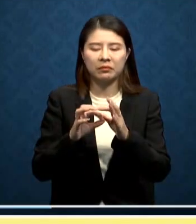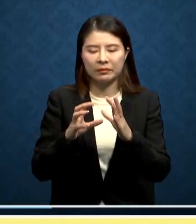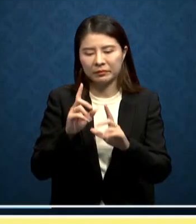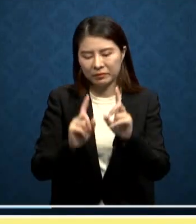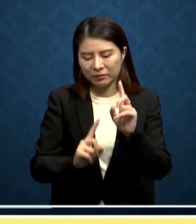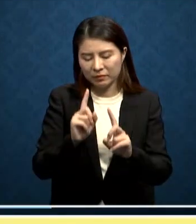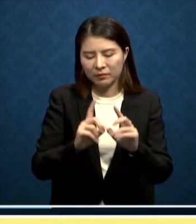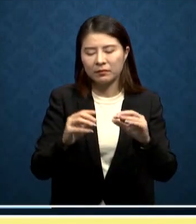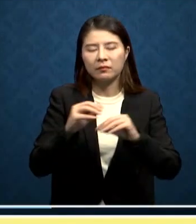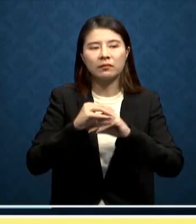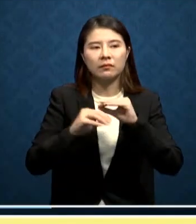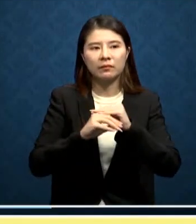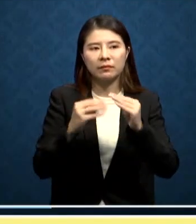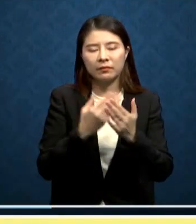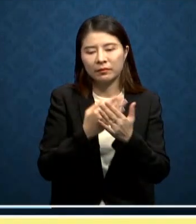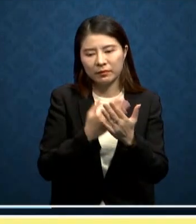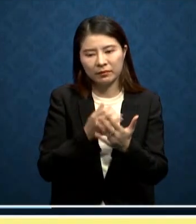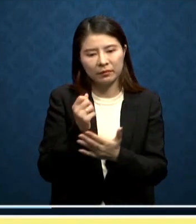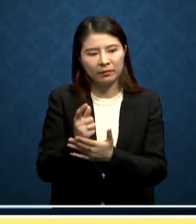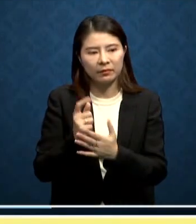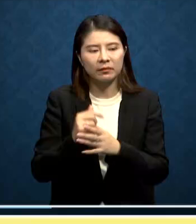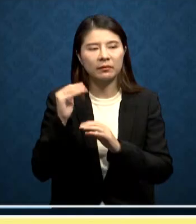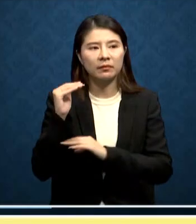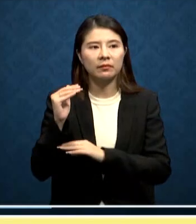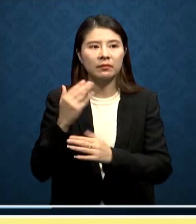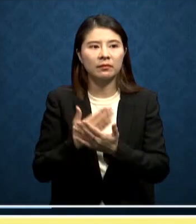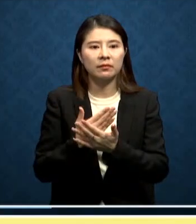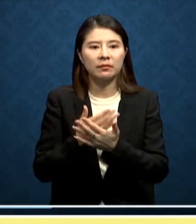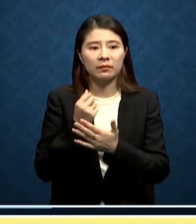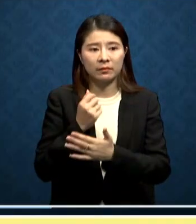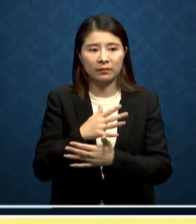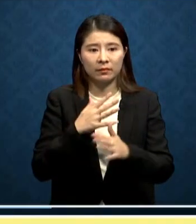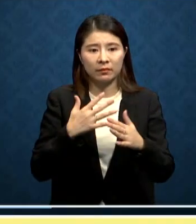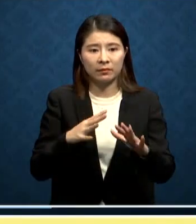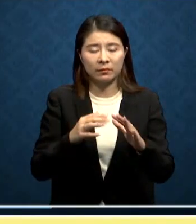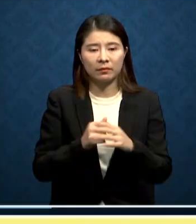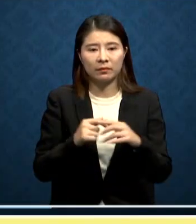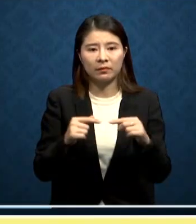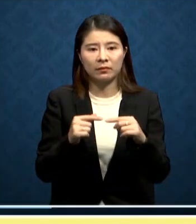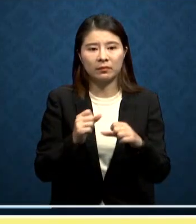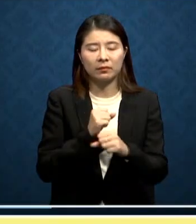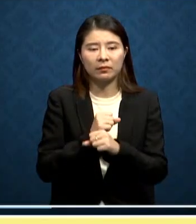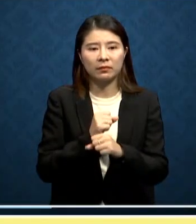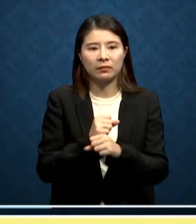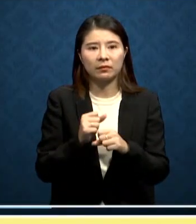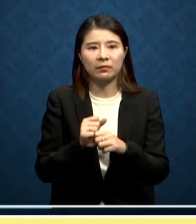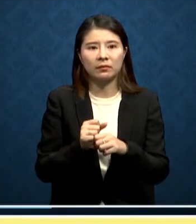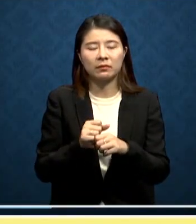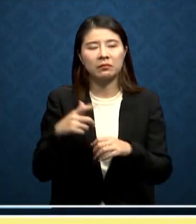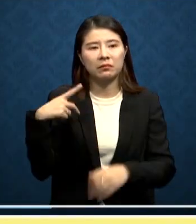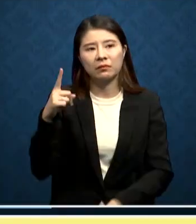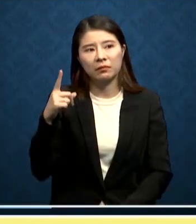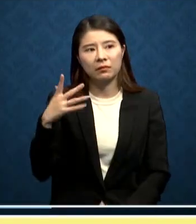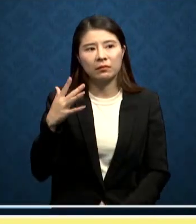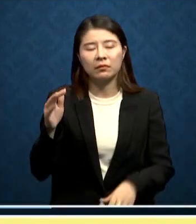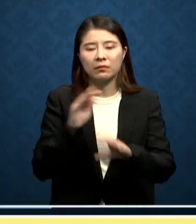ให้เสียเงินส่วนนี้ตั้งงบประมาณไปแล้วแล้วก็งบประมาณก็ไม่ได้นำไปก่อให้เกิดประโยชน์ต้องไป